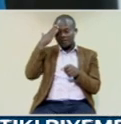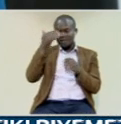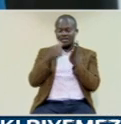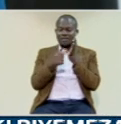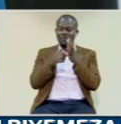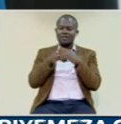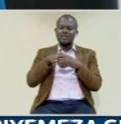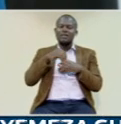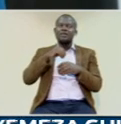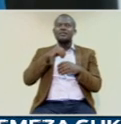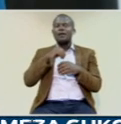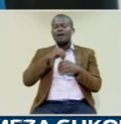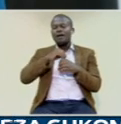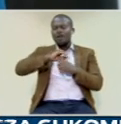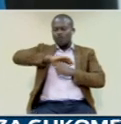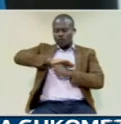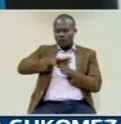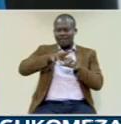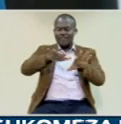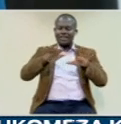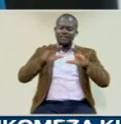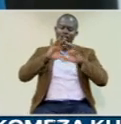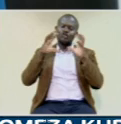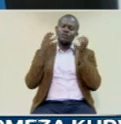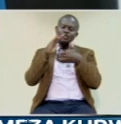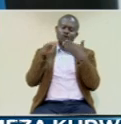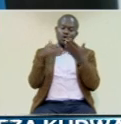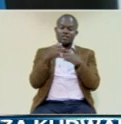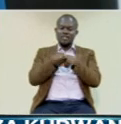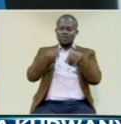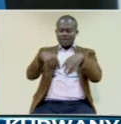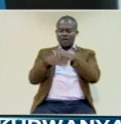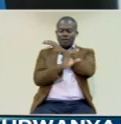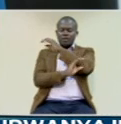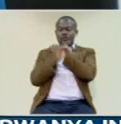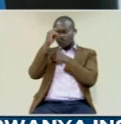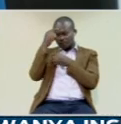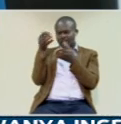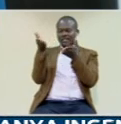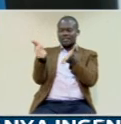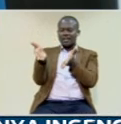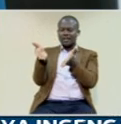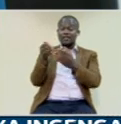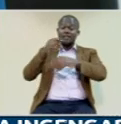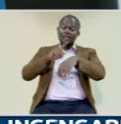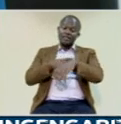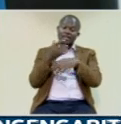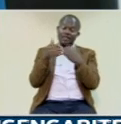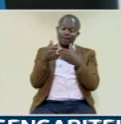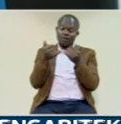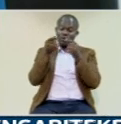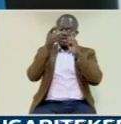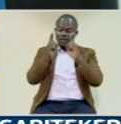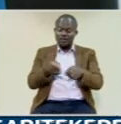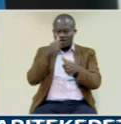cya coronavirus kibasiye isi na hano mu gihugu cy'Ubuhinde kirahari. Igihe rero cyarageze,